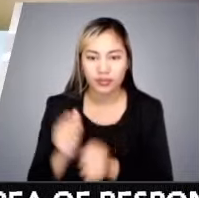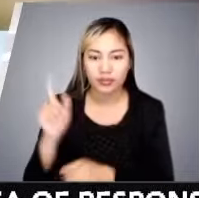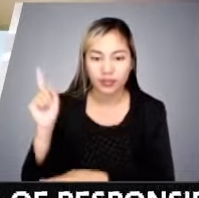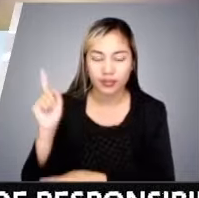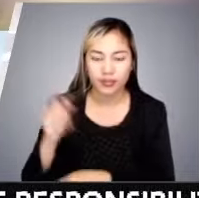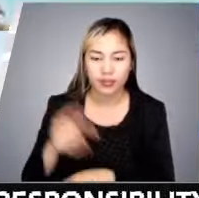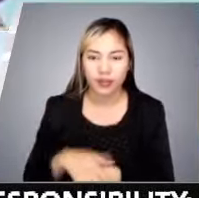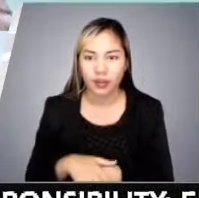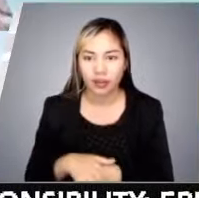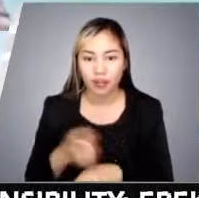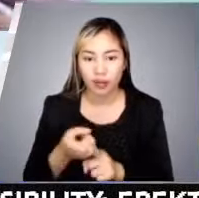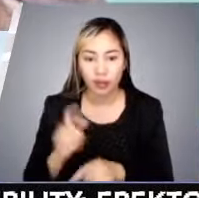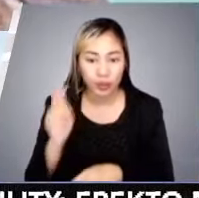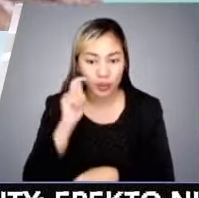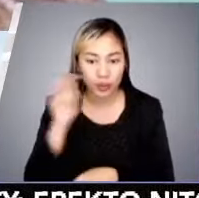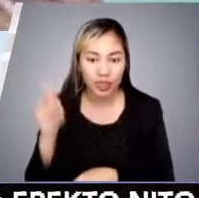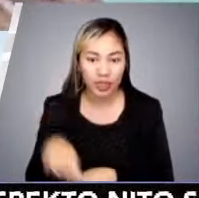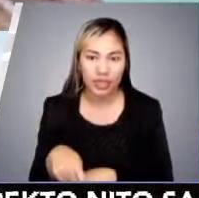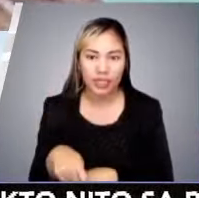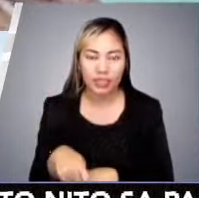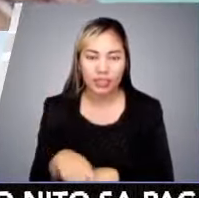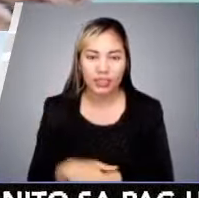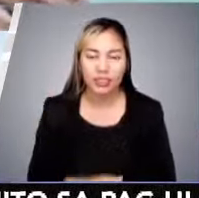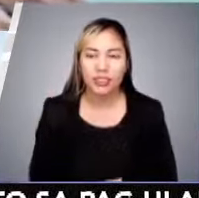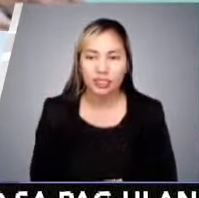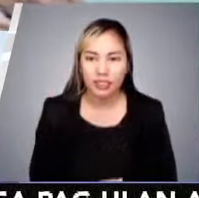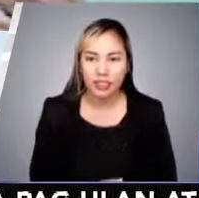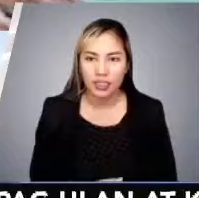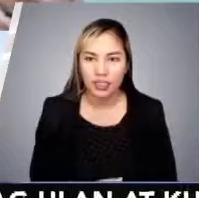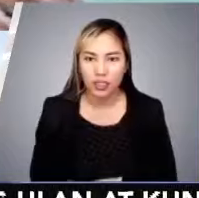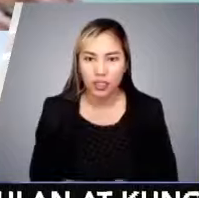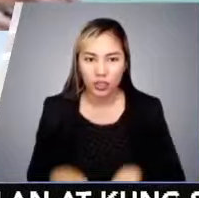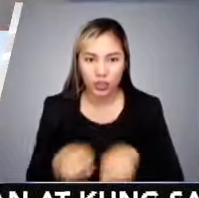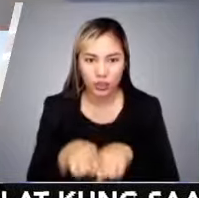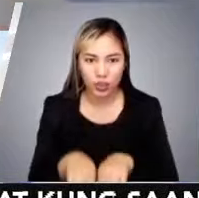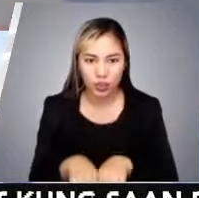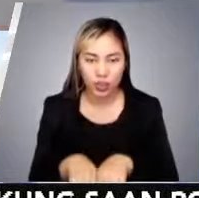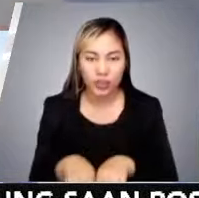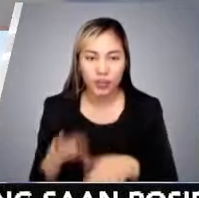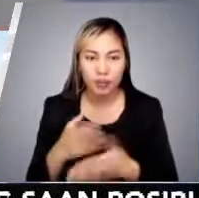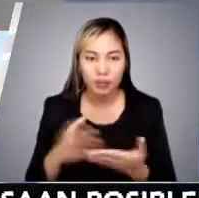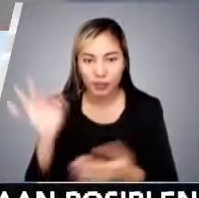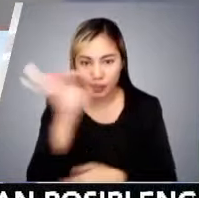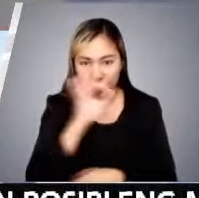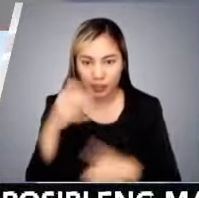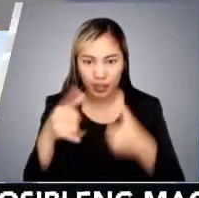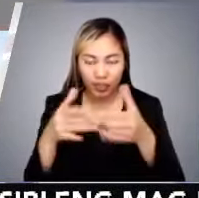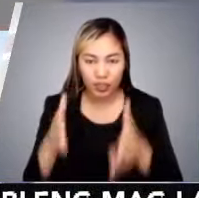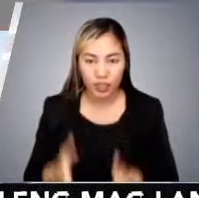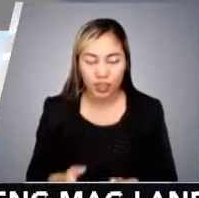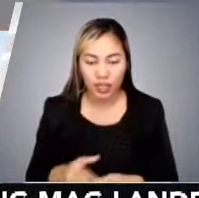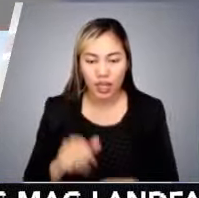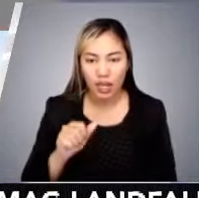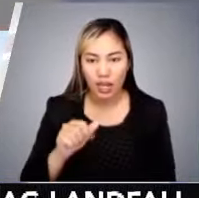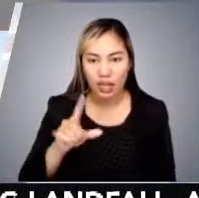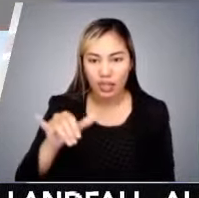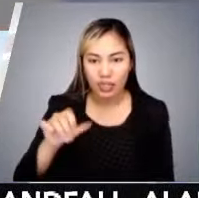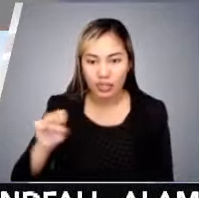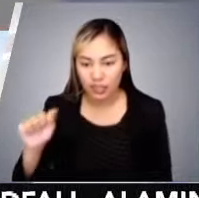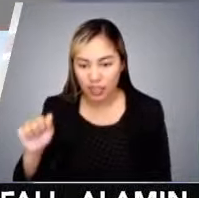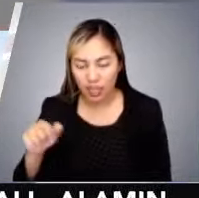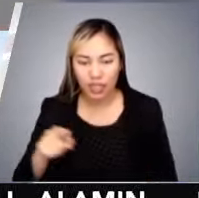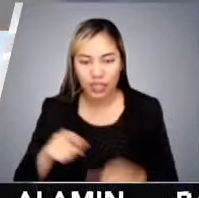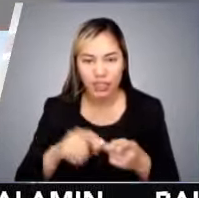si Sergey Bubka. Nandoon din ang ilang Pinoy athletes tulad ni Eliza Valdez, Jamie Lynn at Hallie